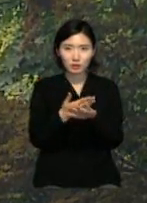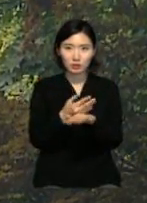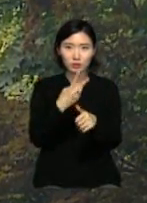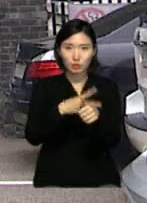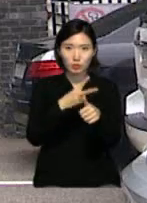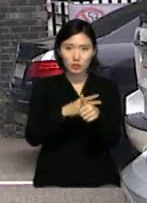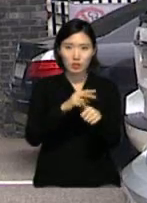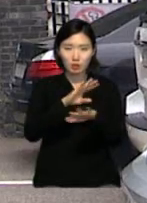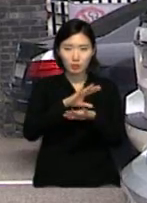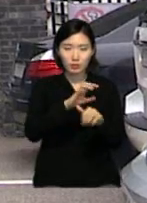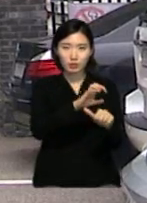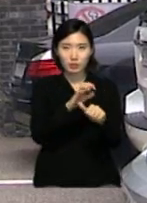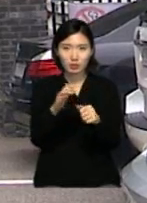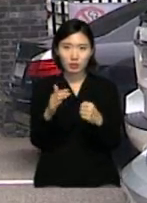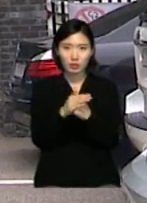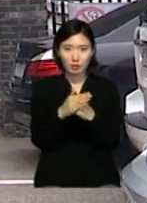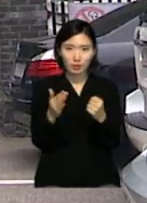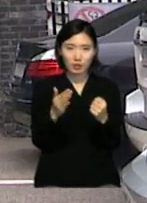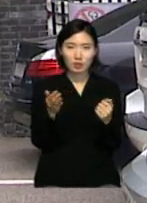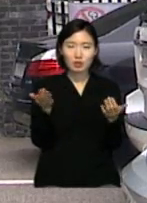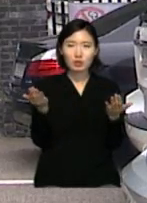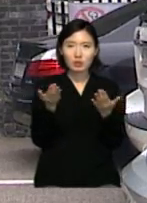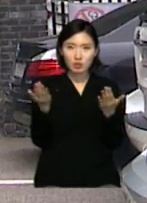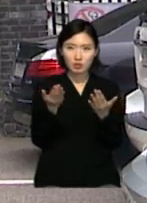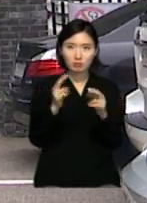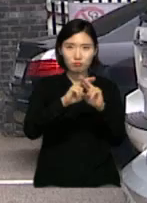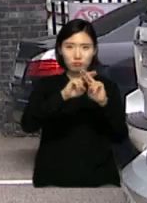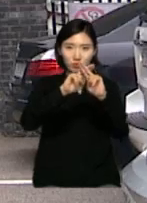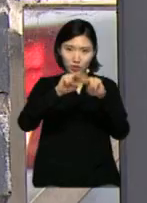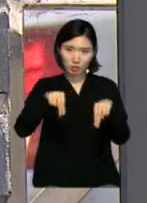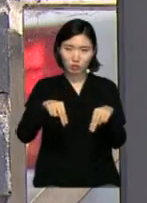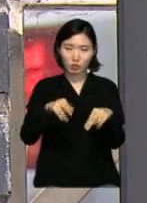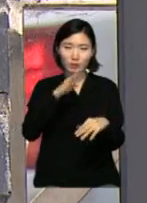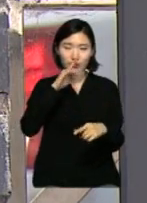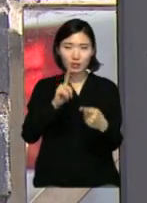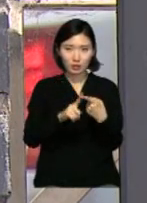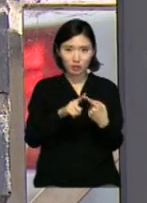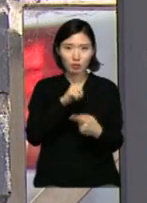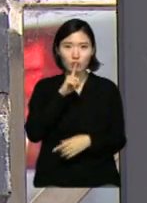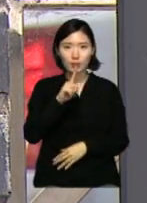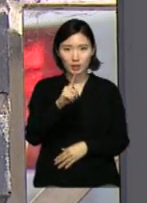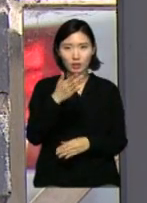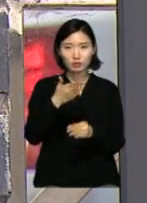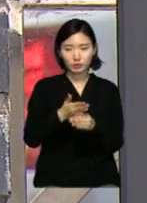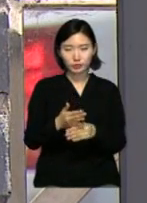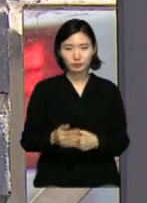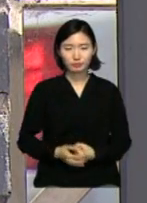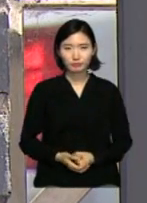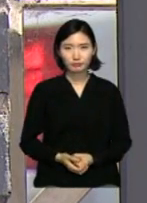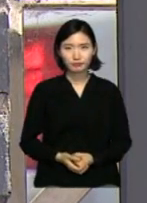등의 이유로 직위 해제는 정당했다는 입장을 밝혔습니다. 서울 경기 케이블TV 엄종규입니다.